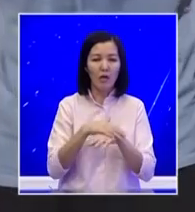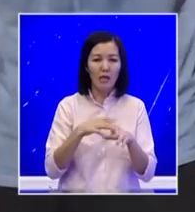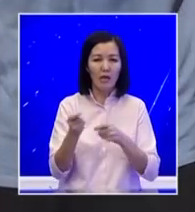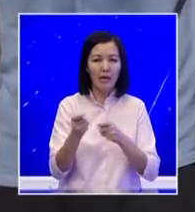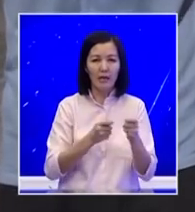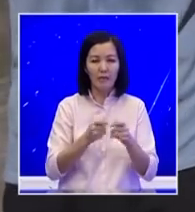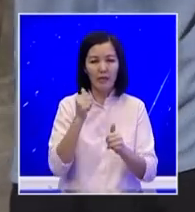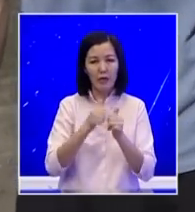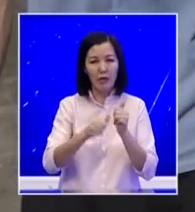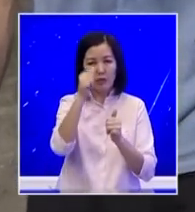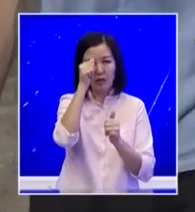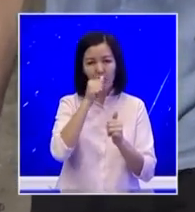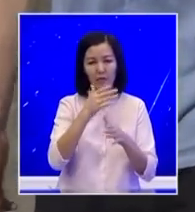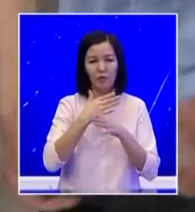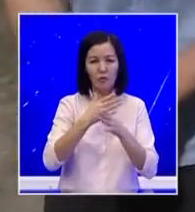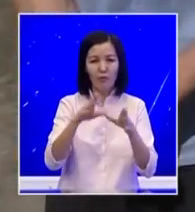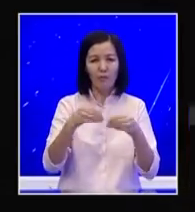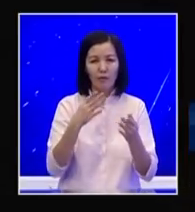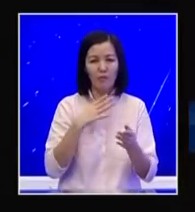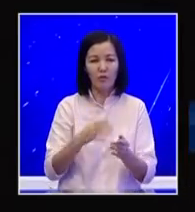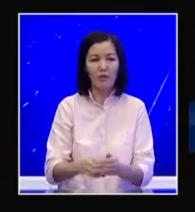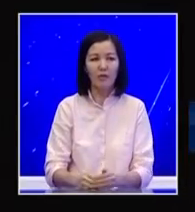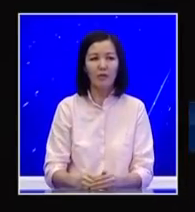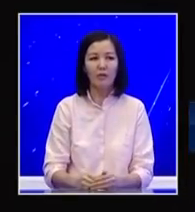әкімдігі ай сайын жәрдем жасап отырады.